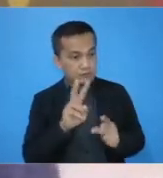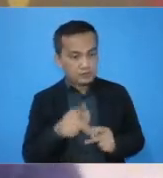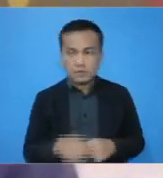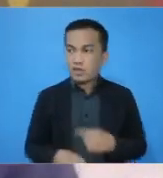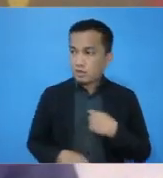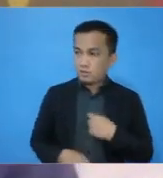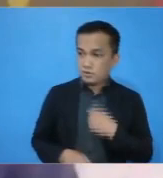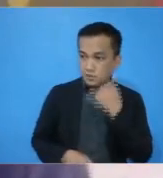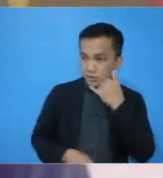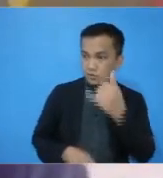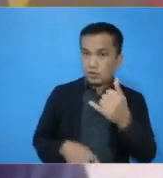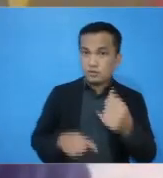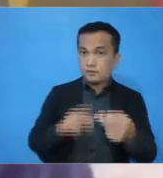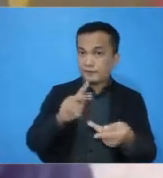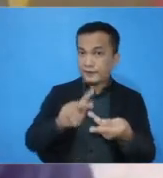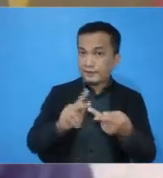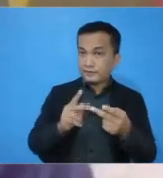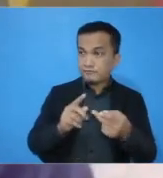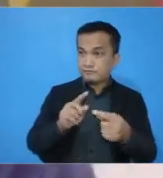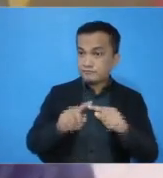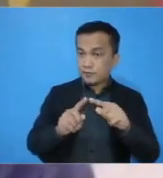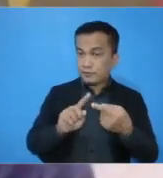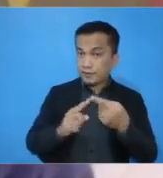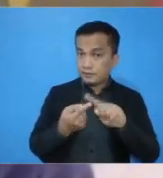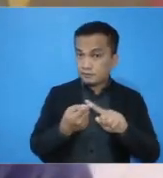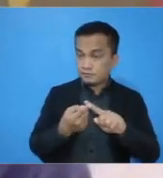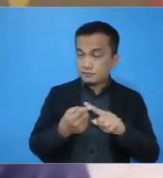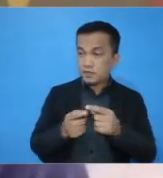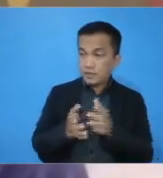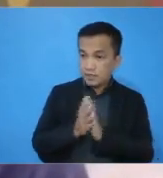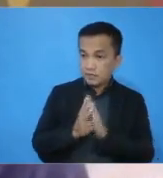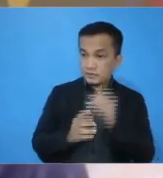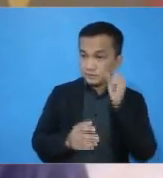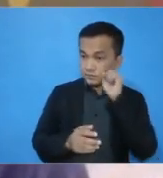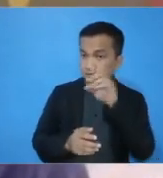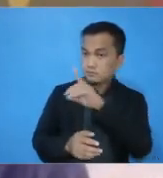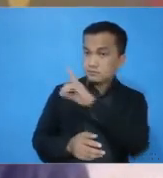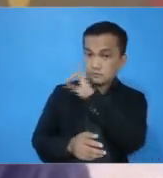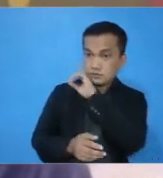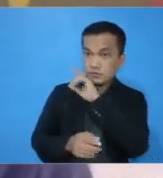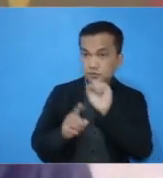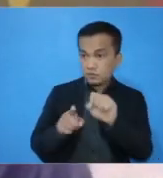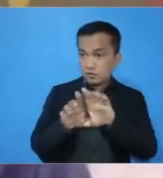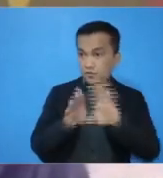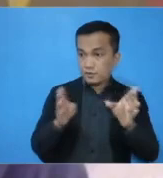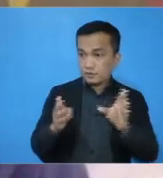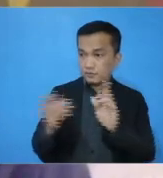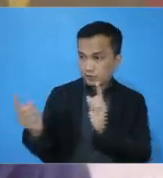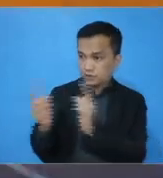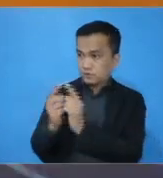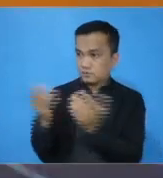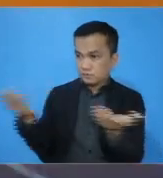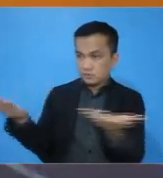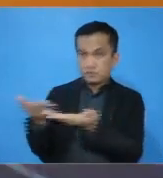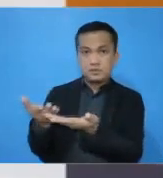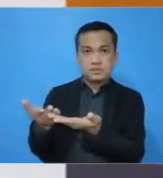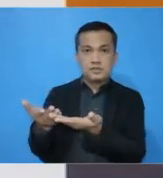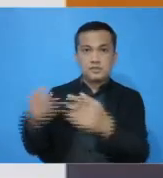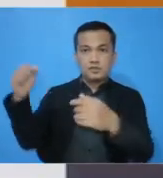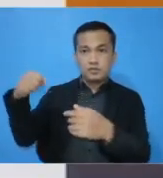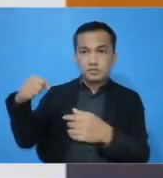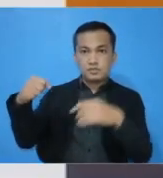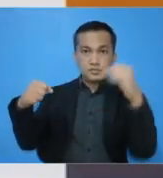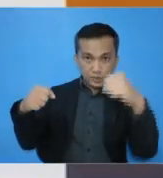friend. Can you ask Mayor Sara if she's open to meeting him? And she said yes.